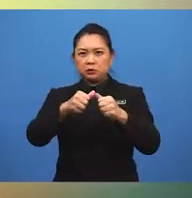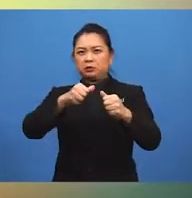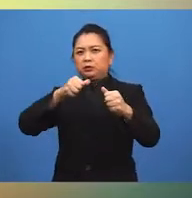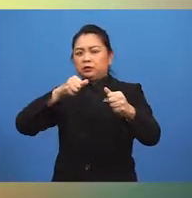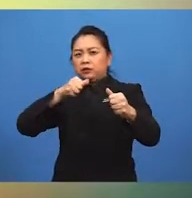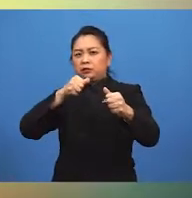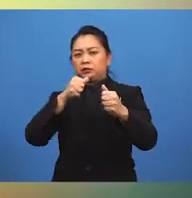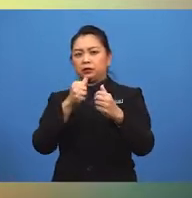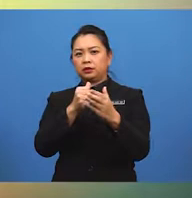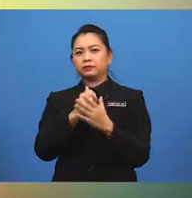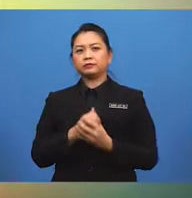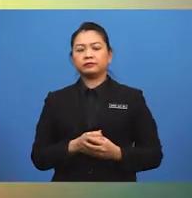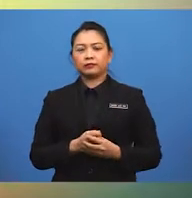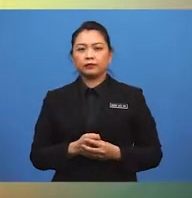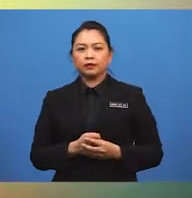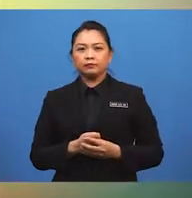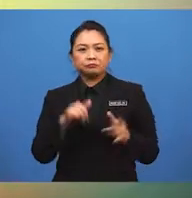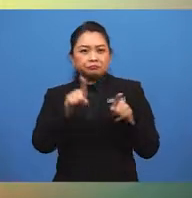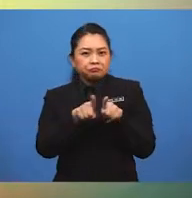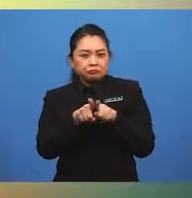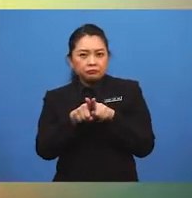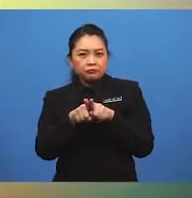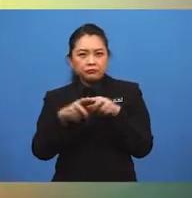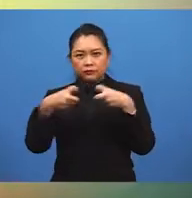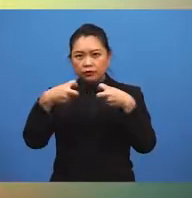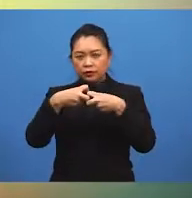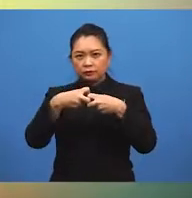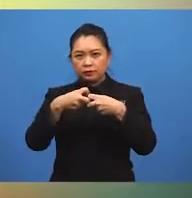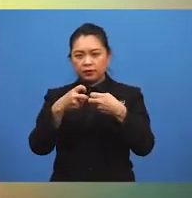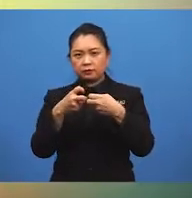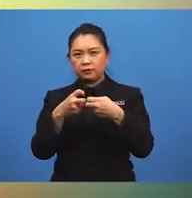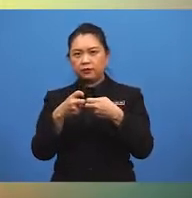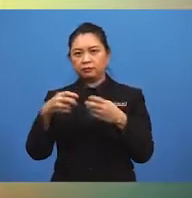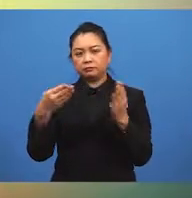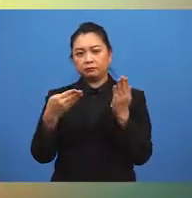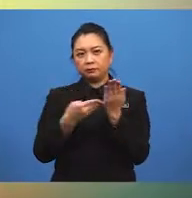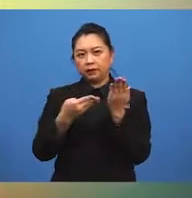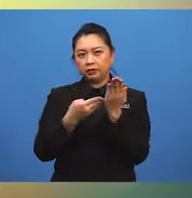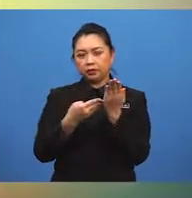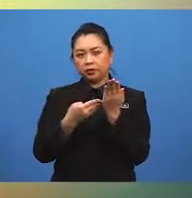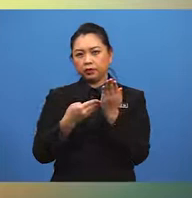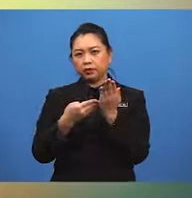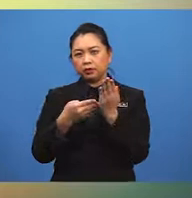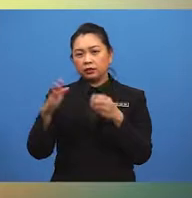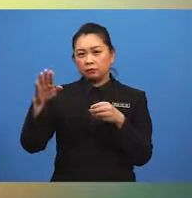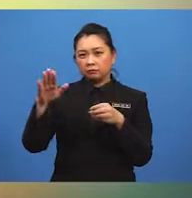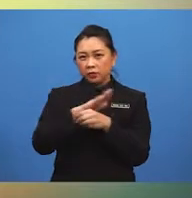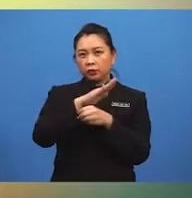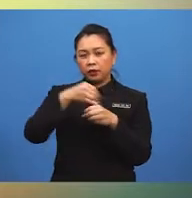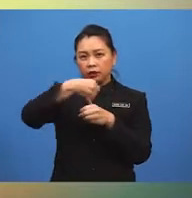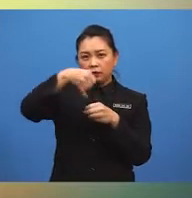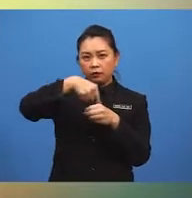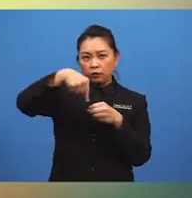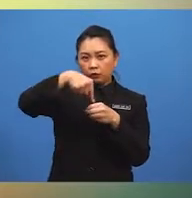menjauhi simpang. Begitu juga, elektron dari terminal negatif bateri bergerak memenuhi